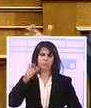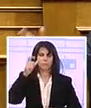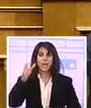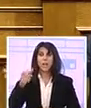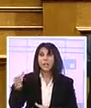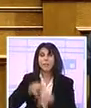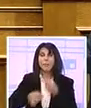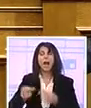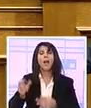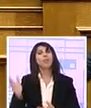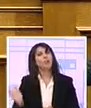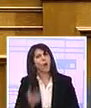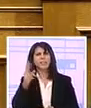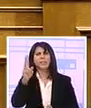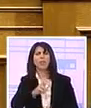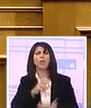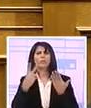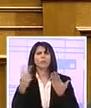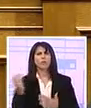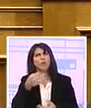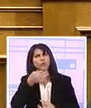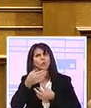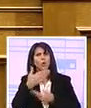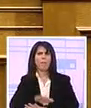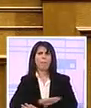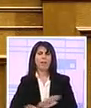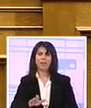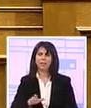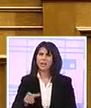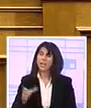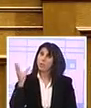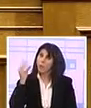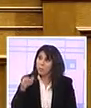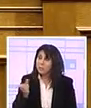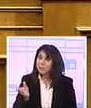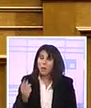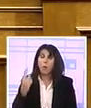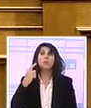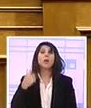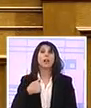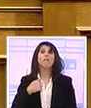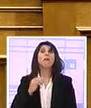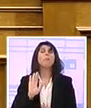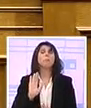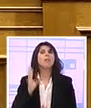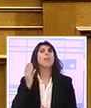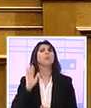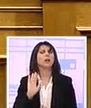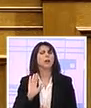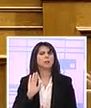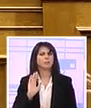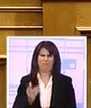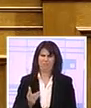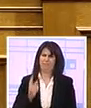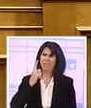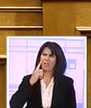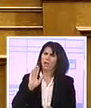τις 27 Οκτώβρη, λέει, το έχει πει αυτό. Το ακούσατε εσείς και εγώ δεν το άκουσα, δεν το κατάλαβα. Δεν το